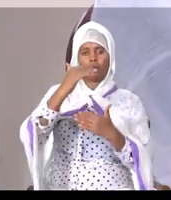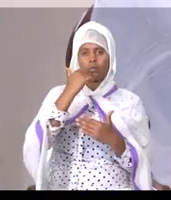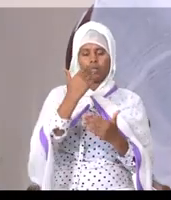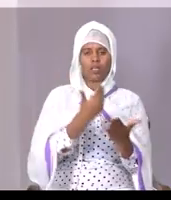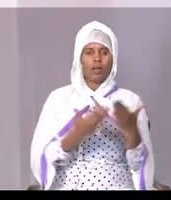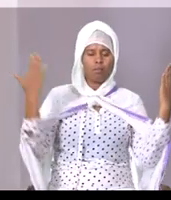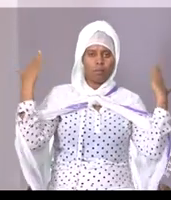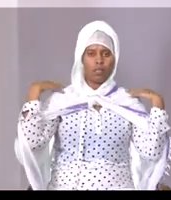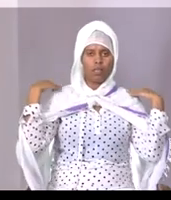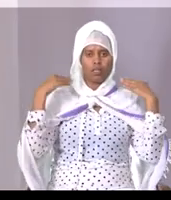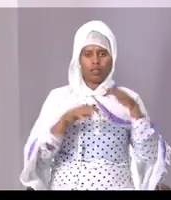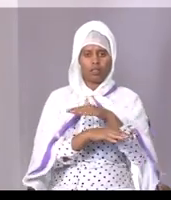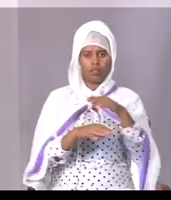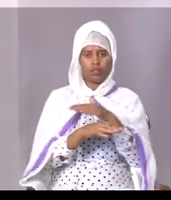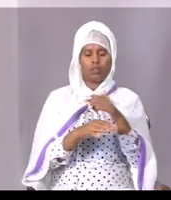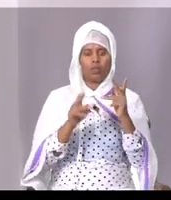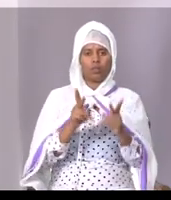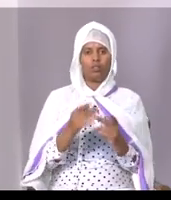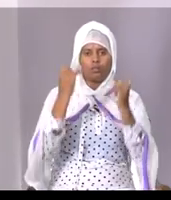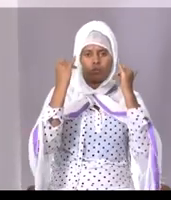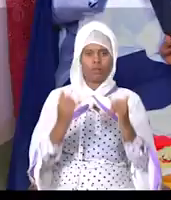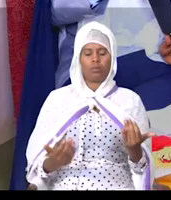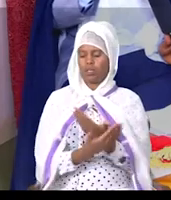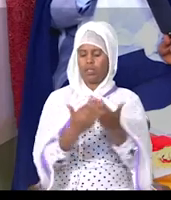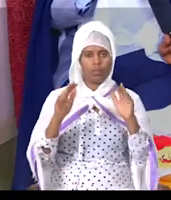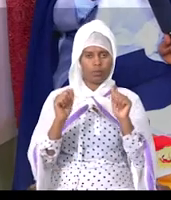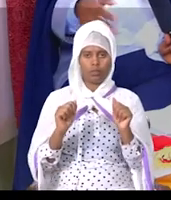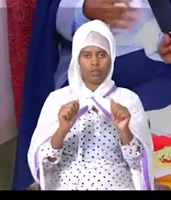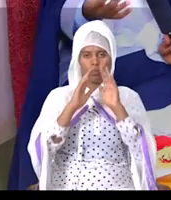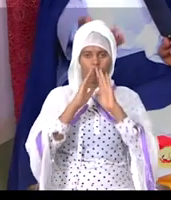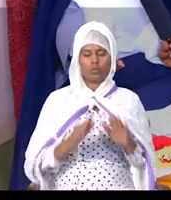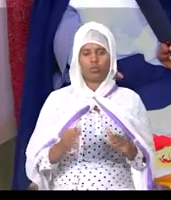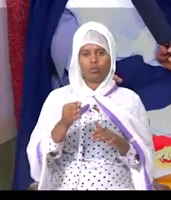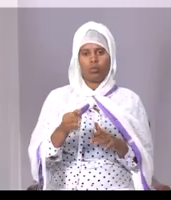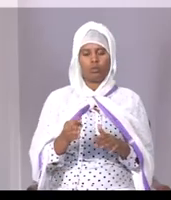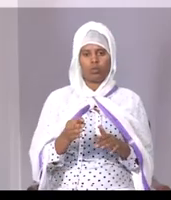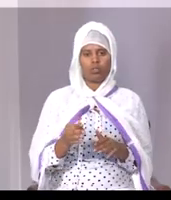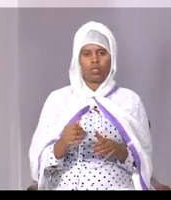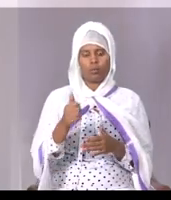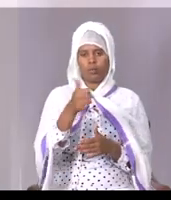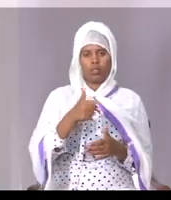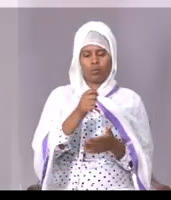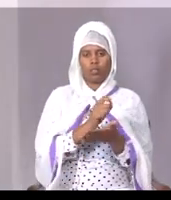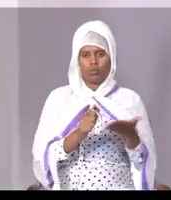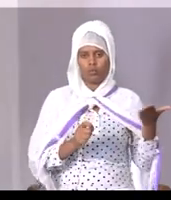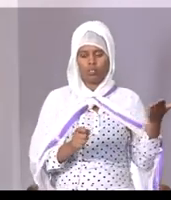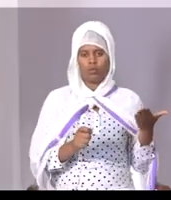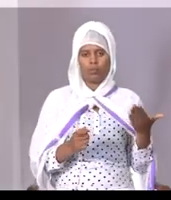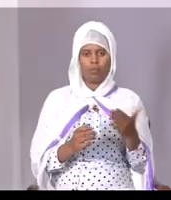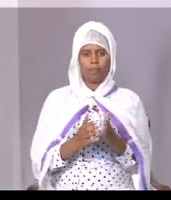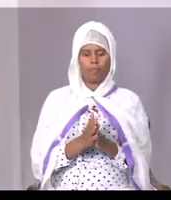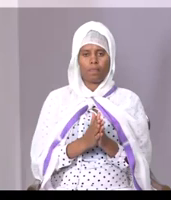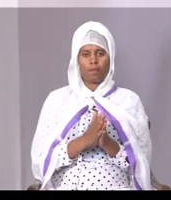ملائكتي كمات كان ملائكتي تحيتو ملائكت خال علي اخينن بخبر مالت ايكونن هاوريا قدس باولوس انا ابراهيم انا بصحفه ملائكتهم